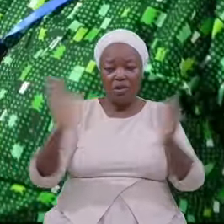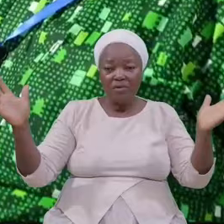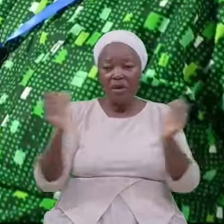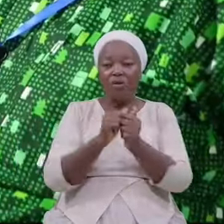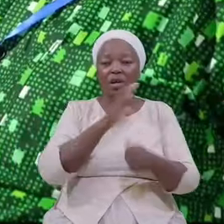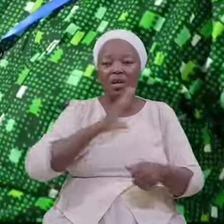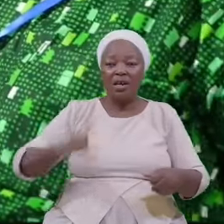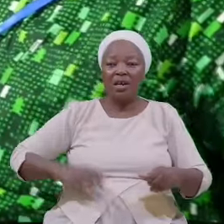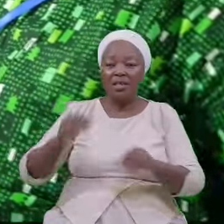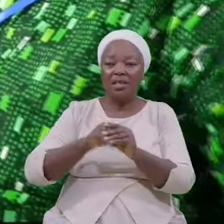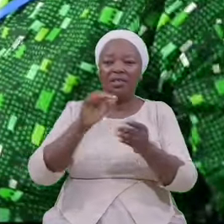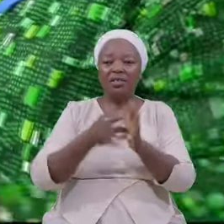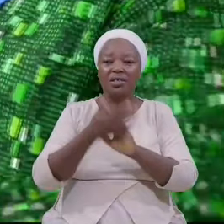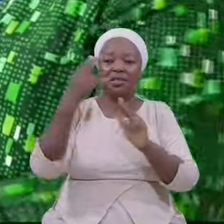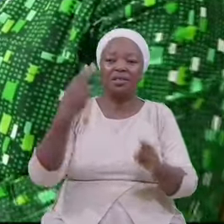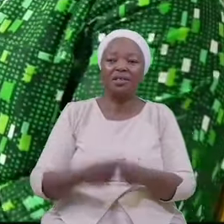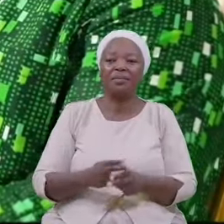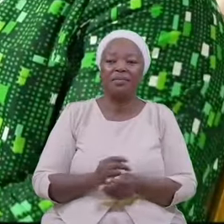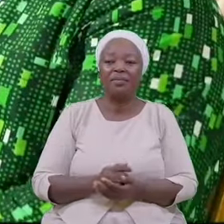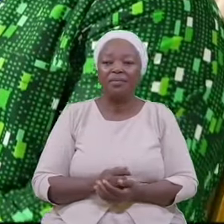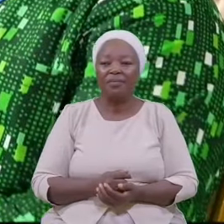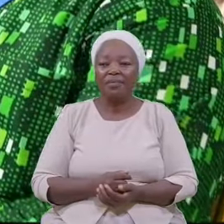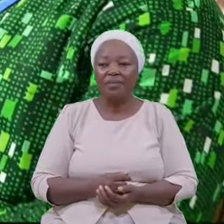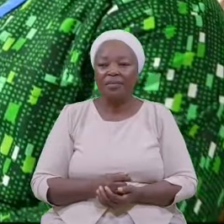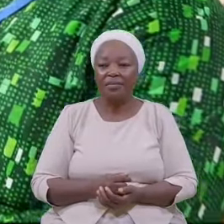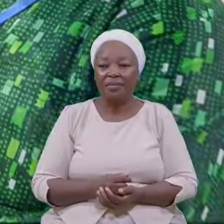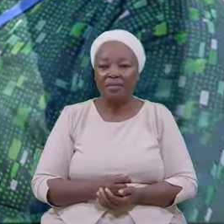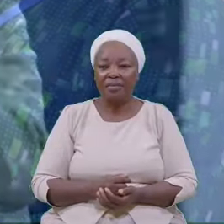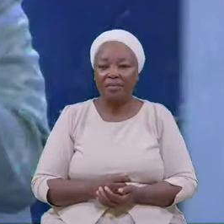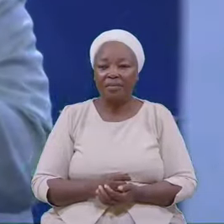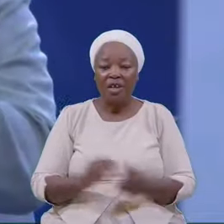doubt is crucified with Christ. Tous vos doutes sont crucifiés avec Christ.